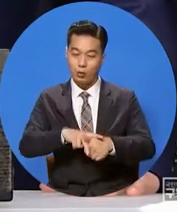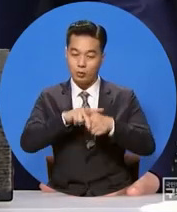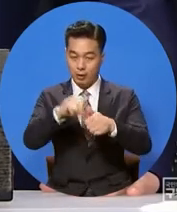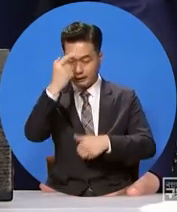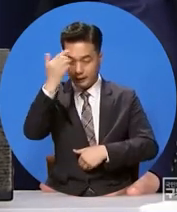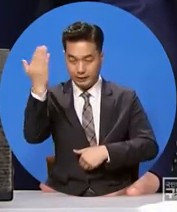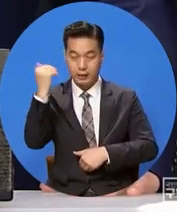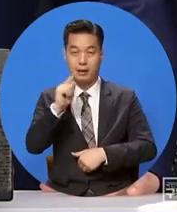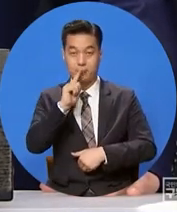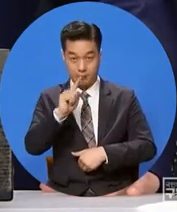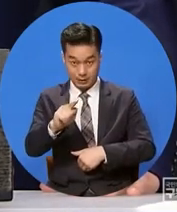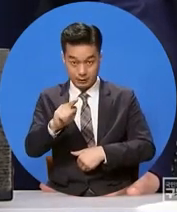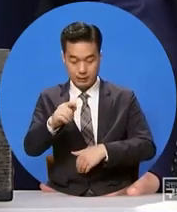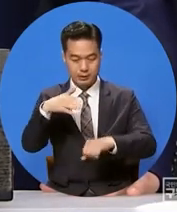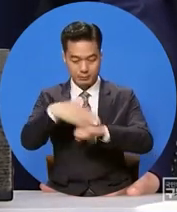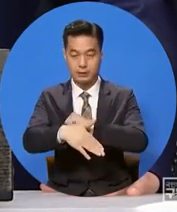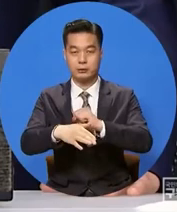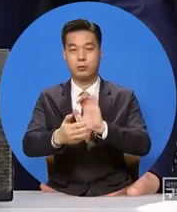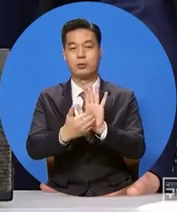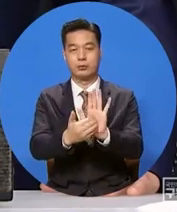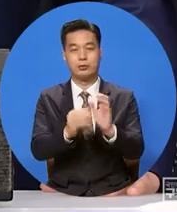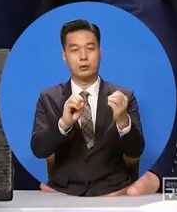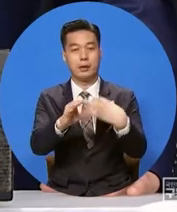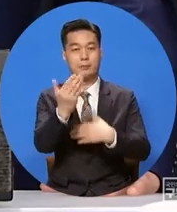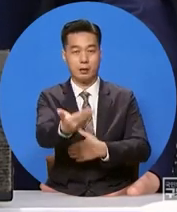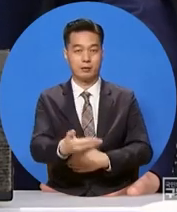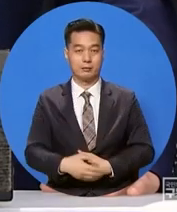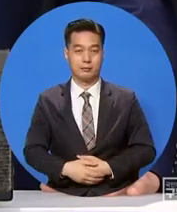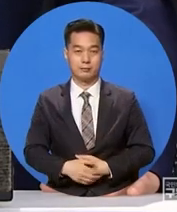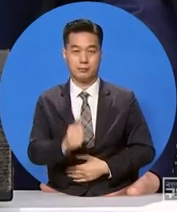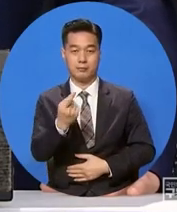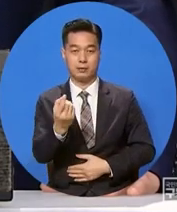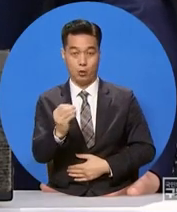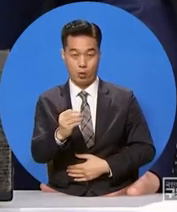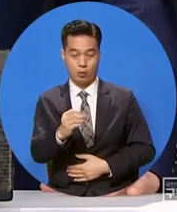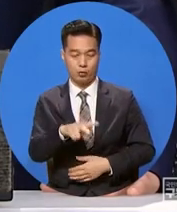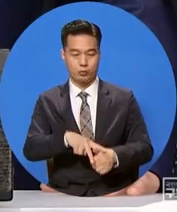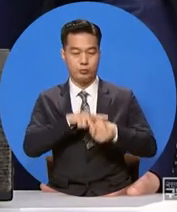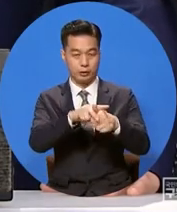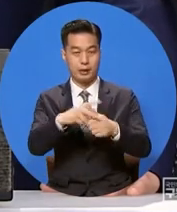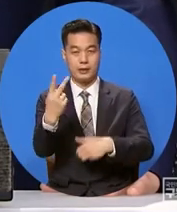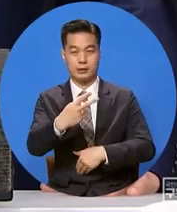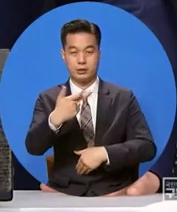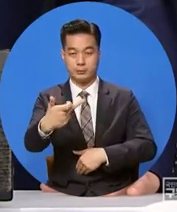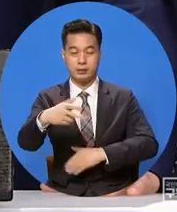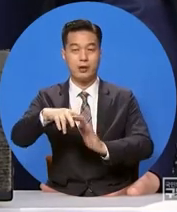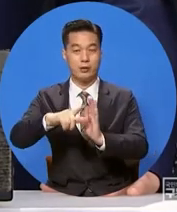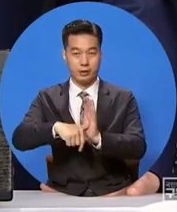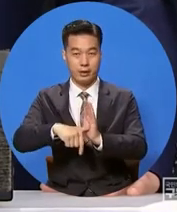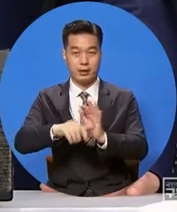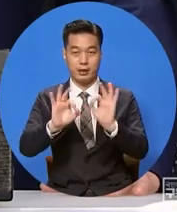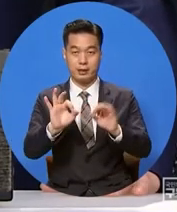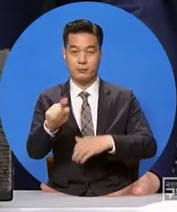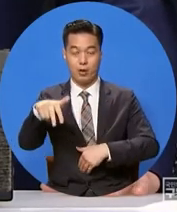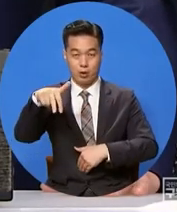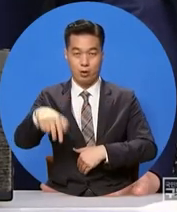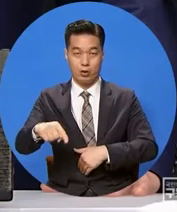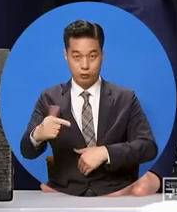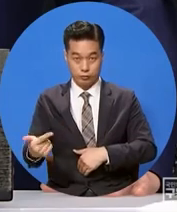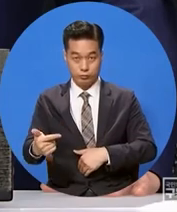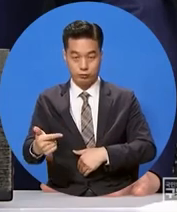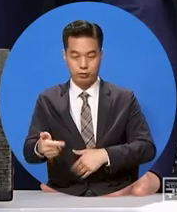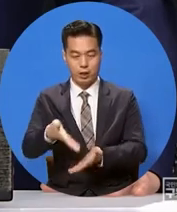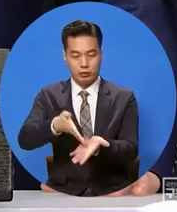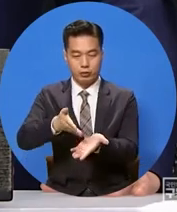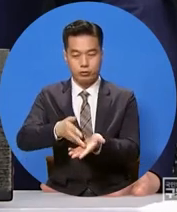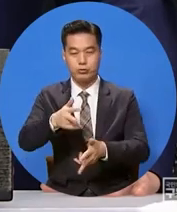옛날에 말씀하신 거로 답을 해드리겠습니다. 네. 홍 후보님께서 그 2017년에 김어준의 뉴스공장에